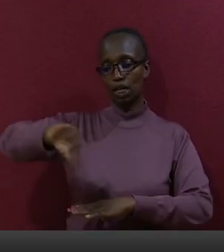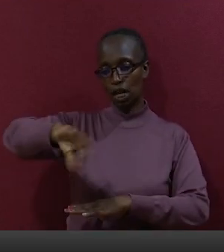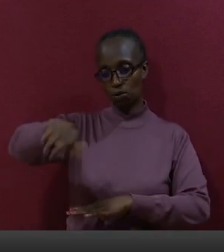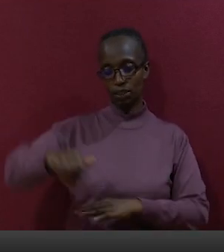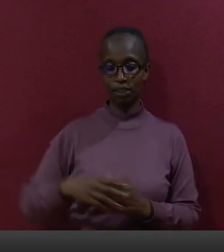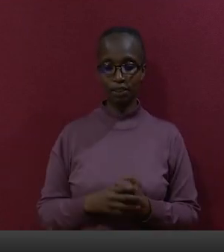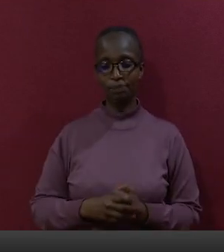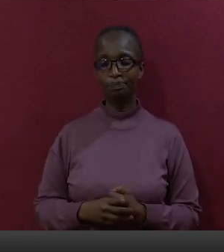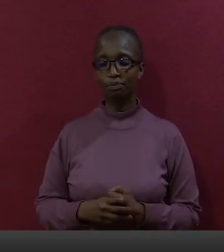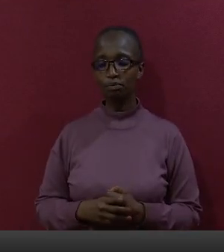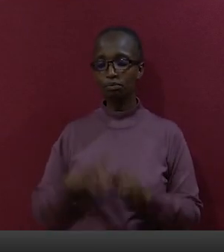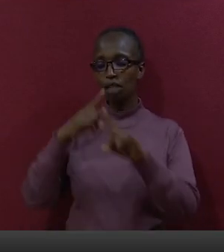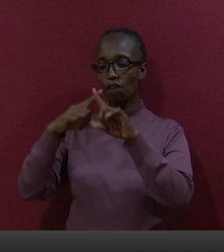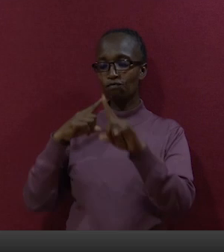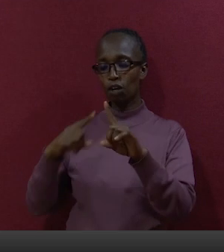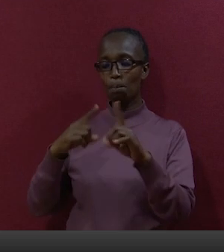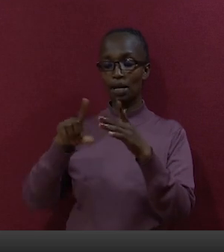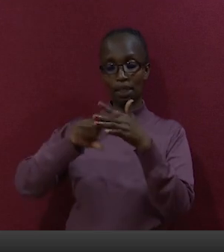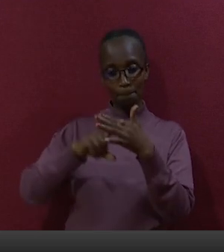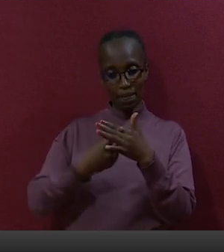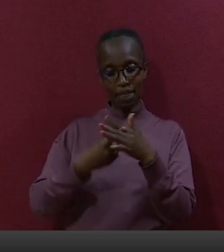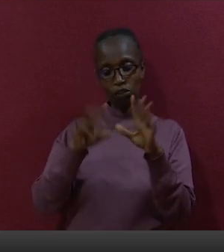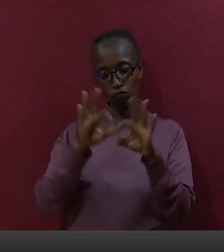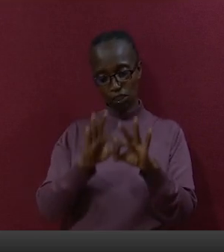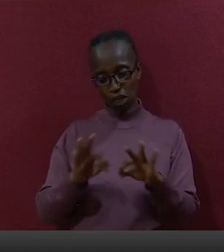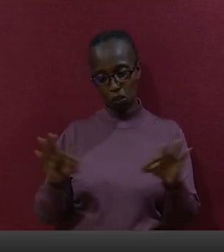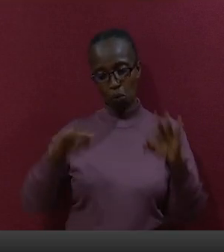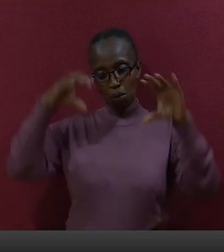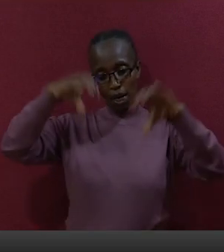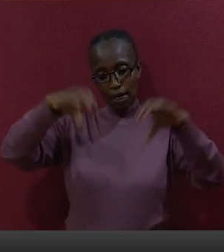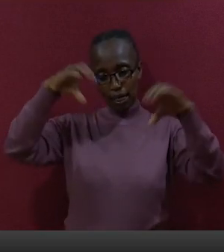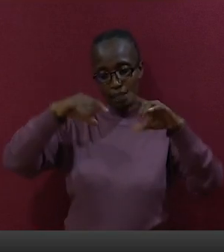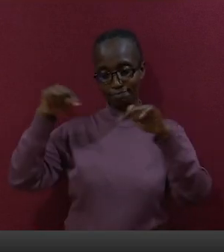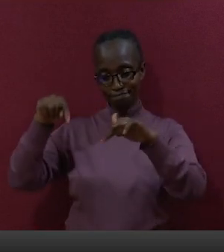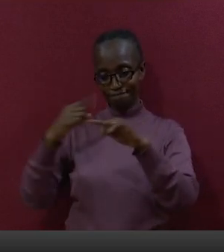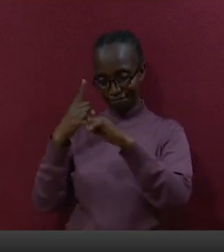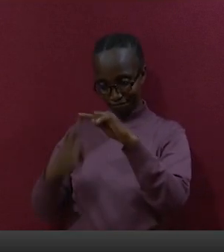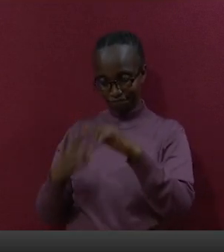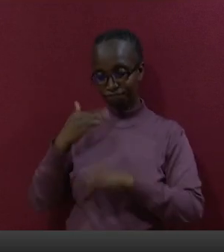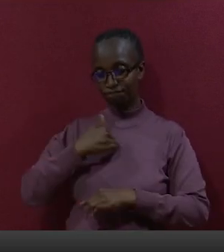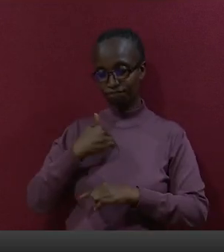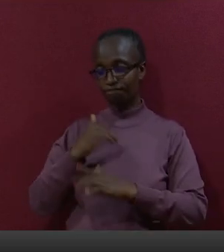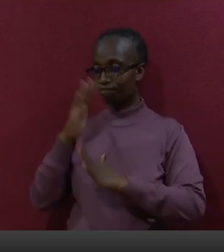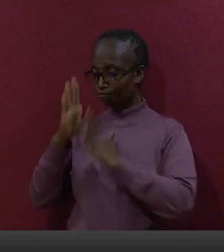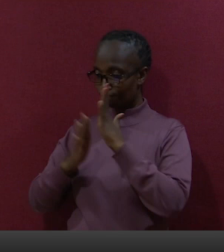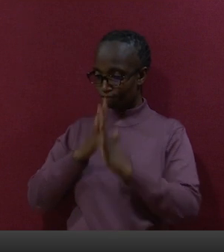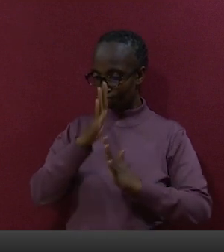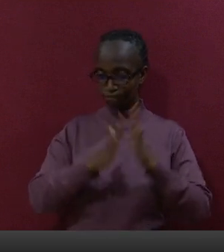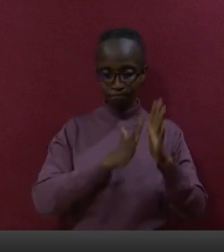fulani pekee katika kaunti 41. Since the onset of the long rains this